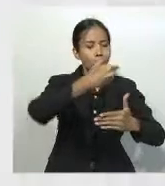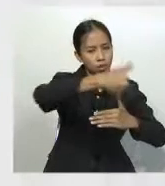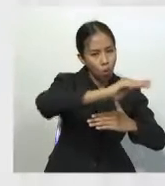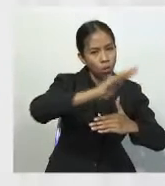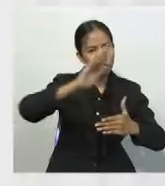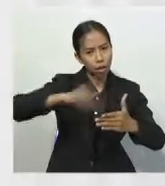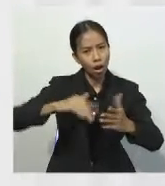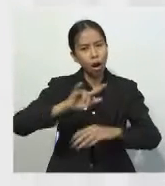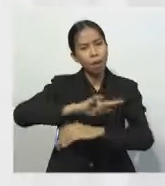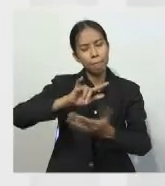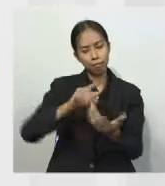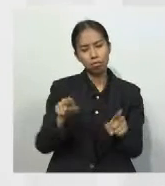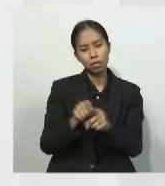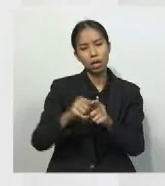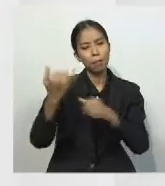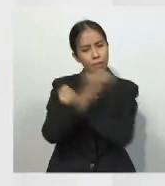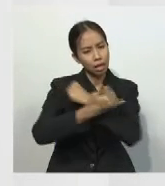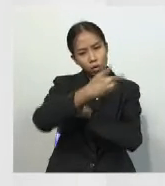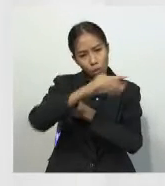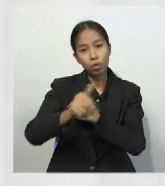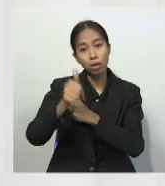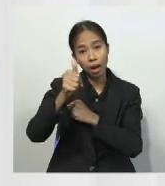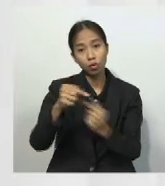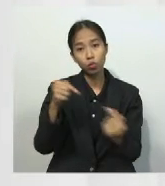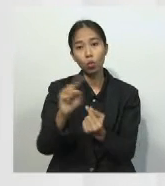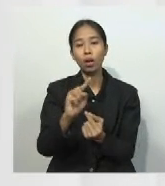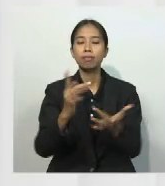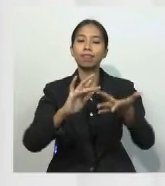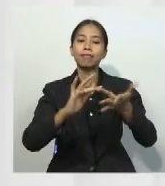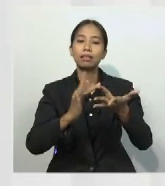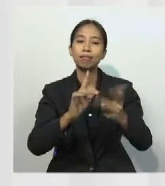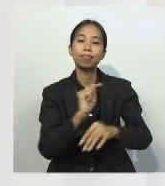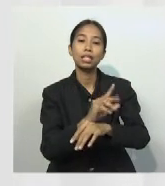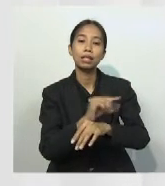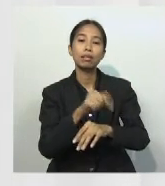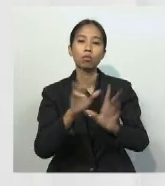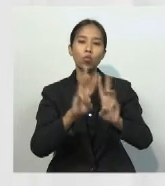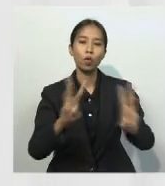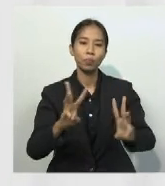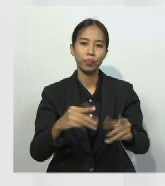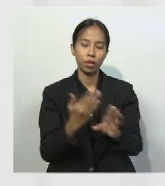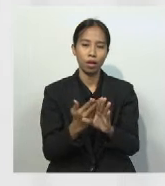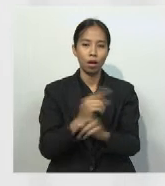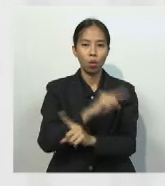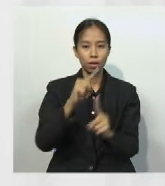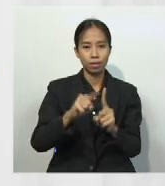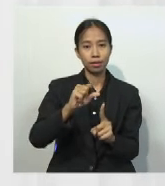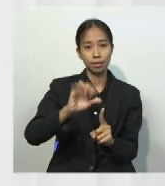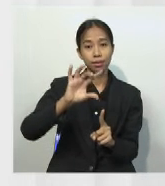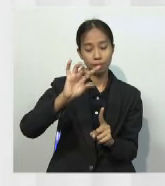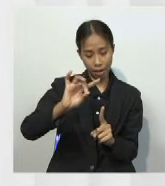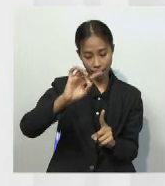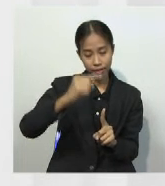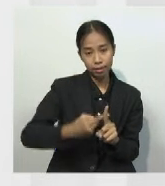เขตและนอกราชอาณาจักรทางอินเทอร์เน็ตโดยจะเปิดให้ลงทะเบียนล่วงหน้านะคะระหว่างวันที่28มกราค